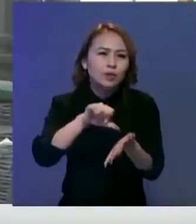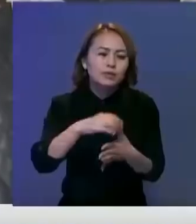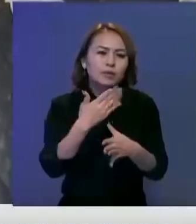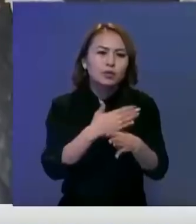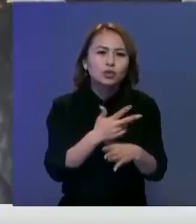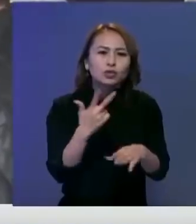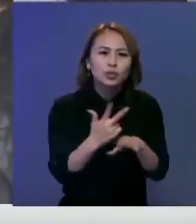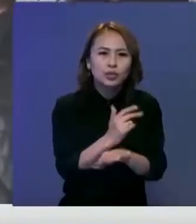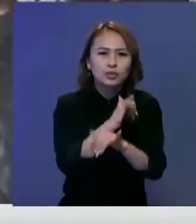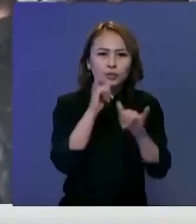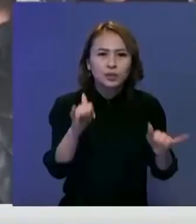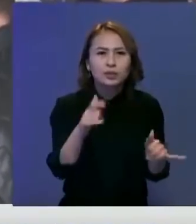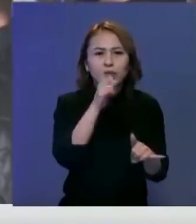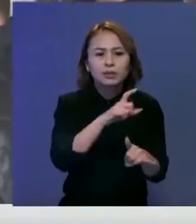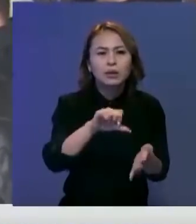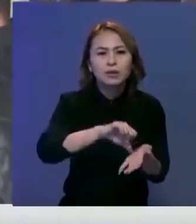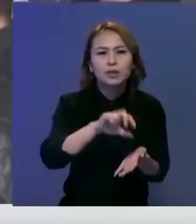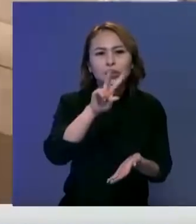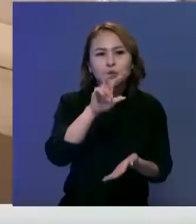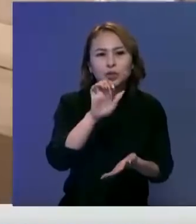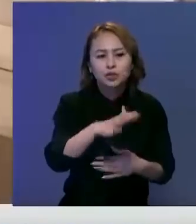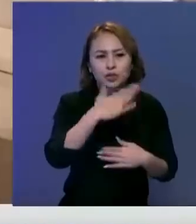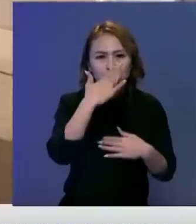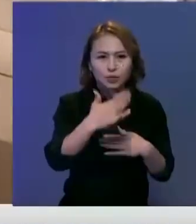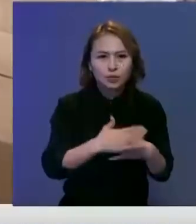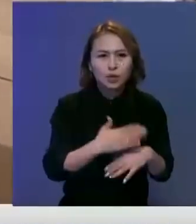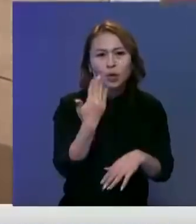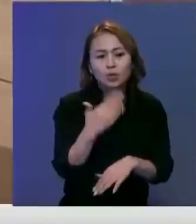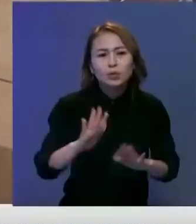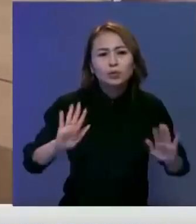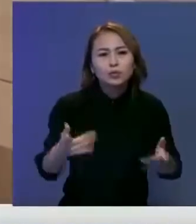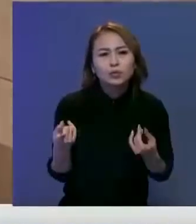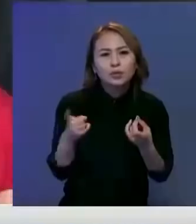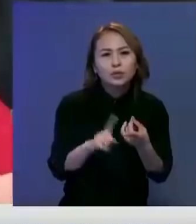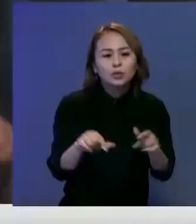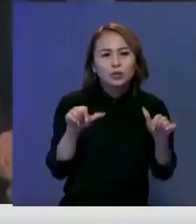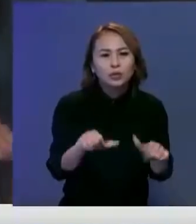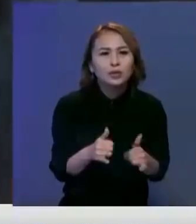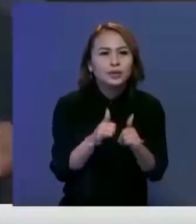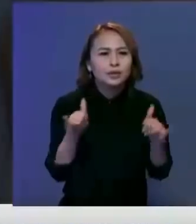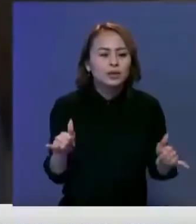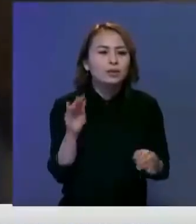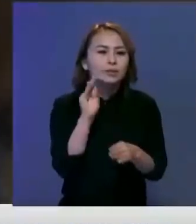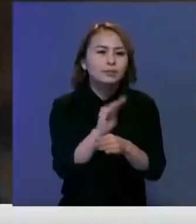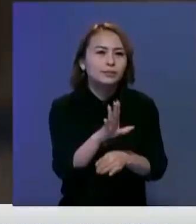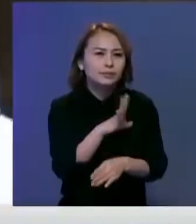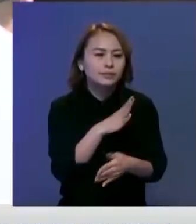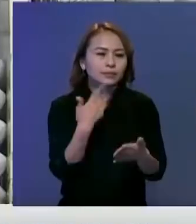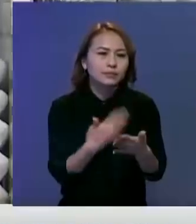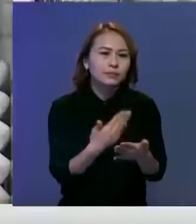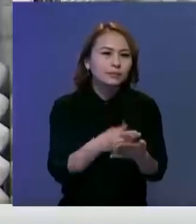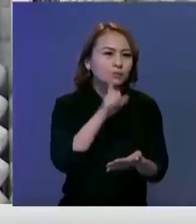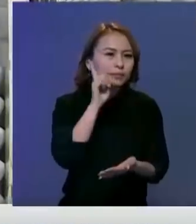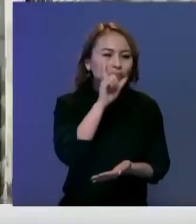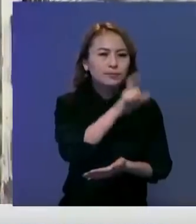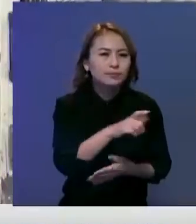үйімдардың саны үшесе өсіп, еріккілер қатары 200 мүмкінгі жетті. Осы орайда олардың құғын кенгейту қарастырылған,